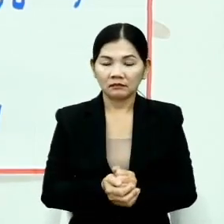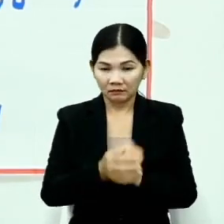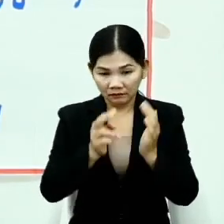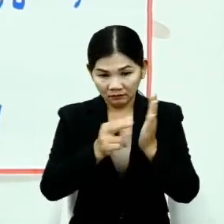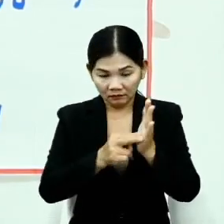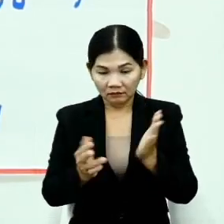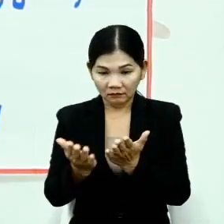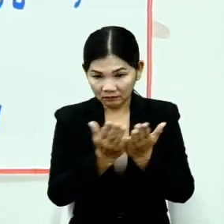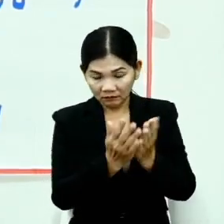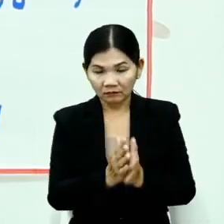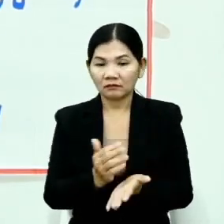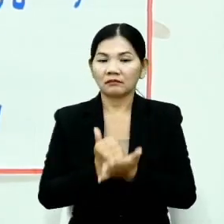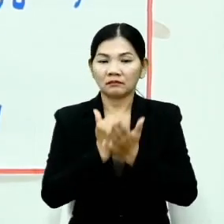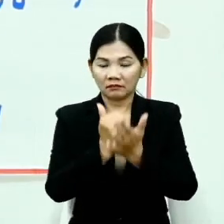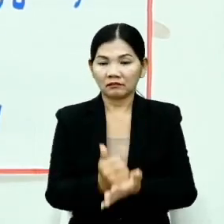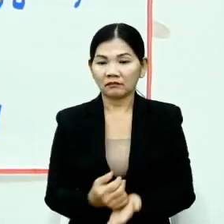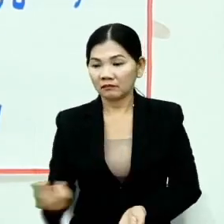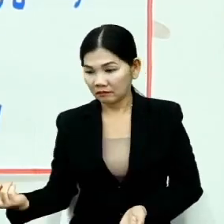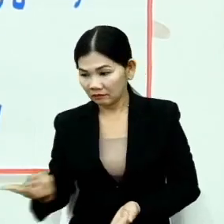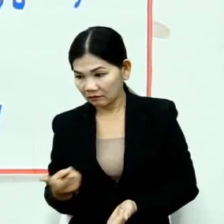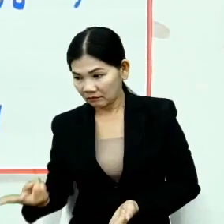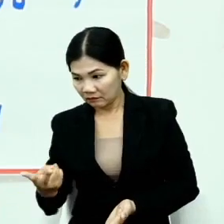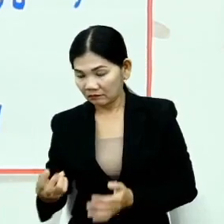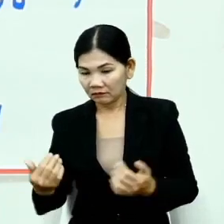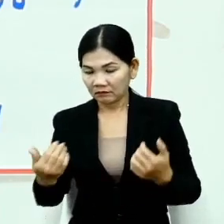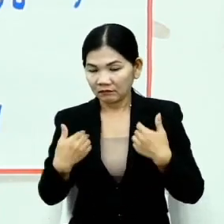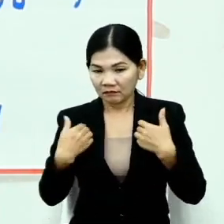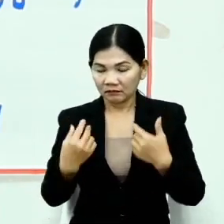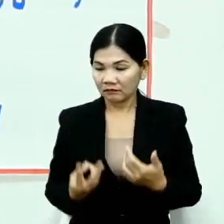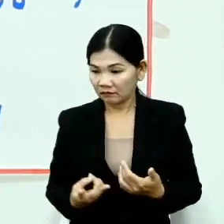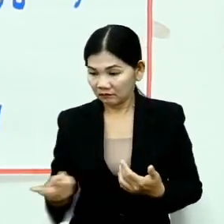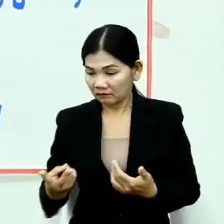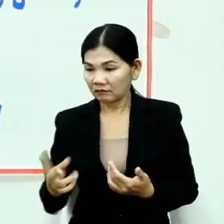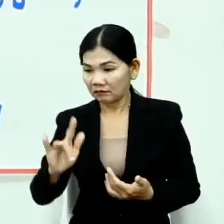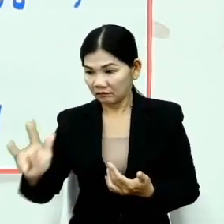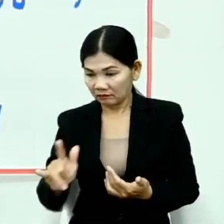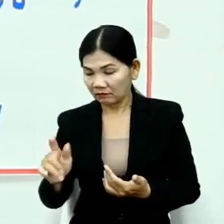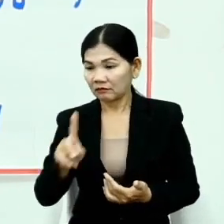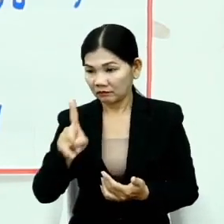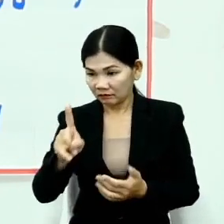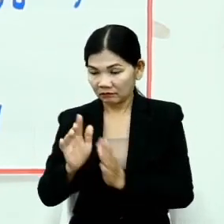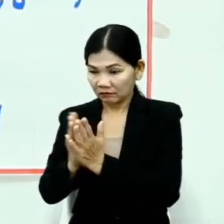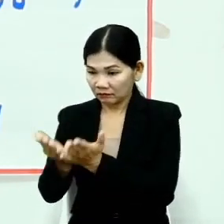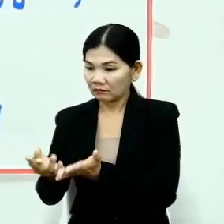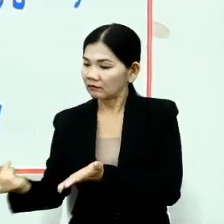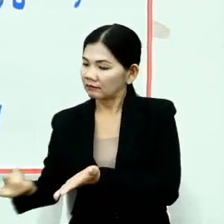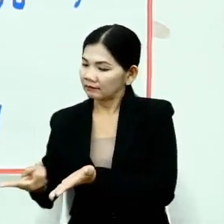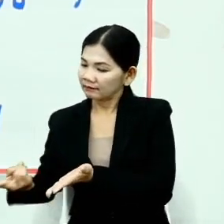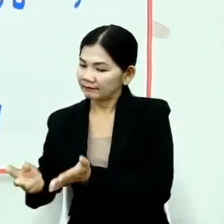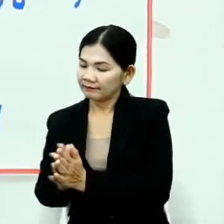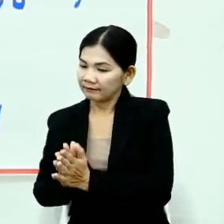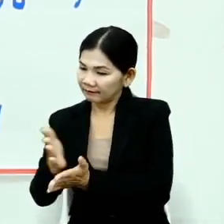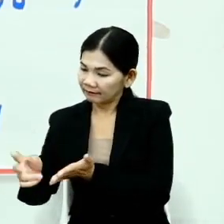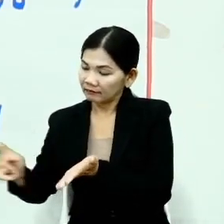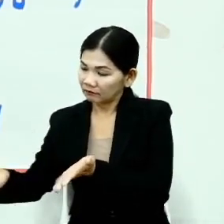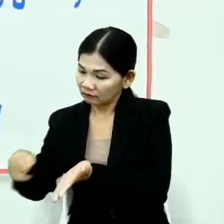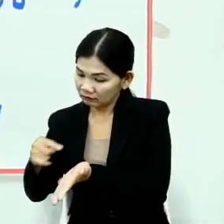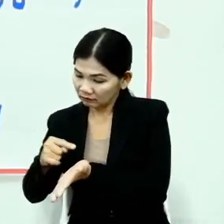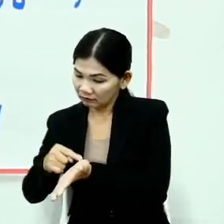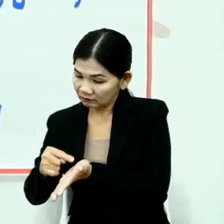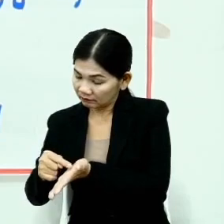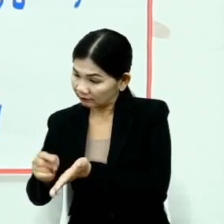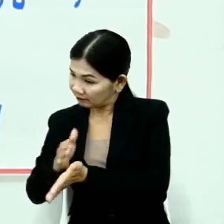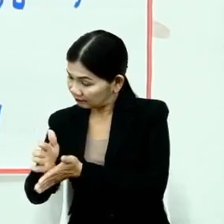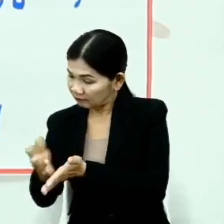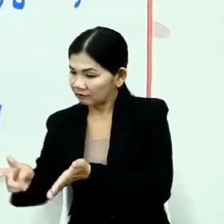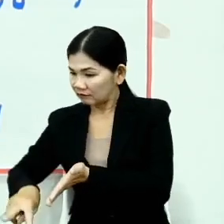នៅក្នុងសិភៅជំនួយរបស់យើងគឺអានជាដៃគោអញ្ចឹងសិភៅយើងគឺប្រើតែមួយក្បាលទេក្នុងយើង2នាក់ណាគឺមិត្តភក្តិយើង2នាក់ប្រើសិភៅ